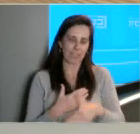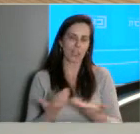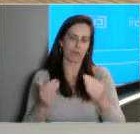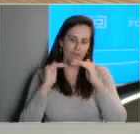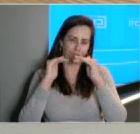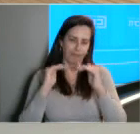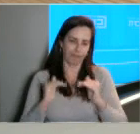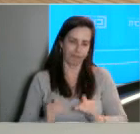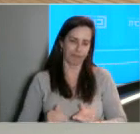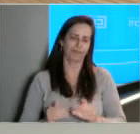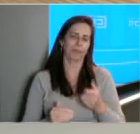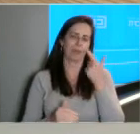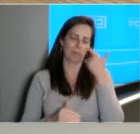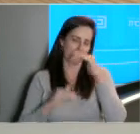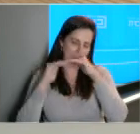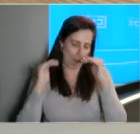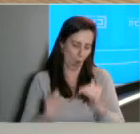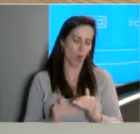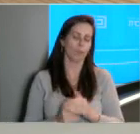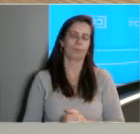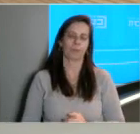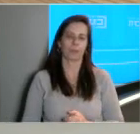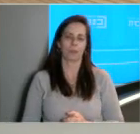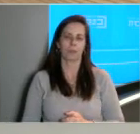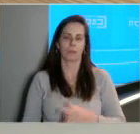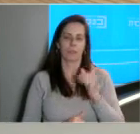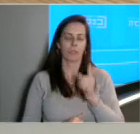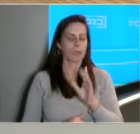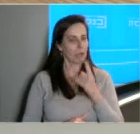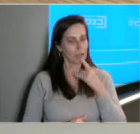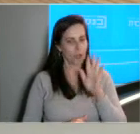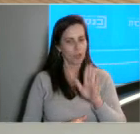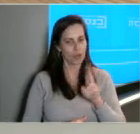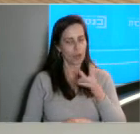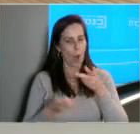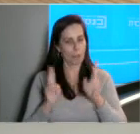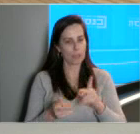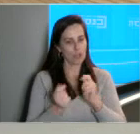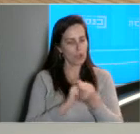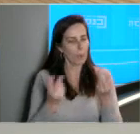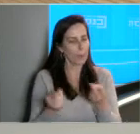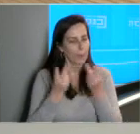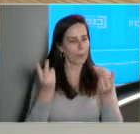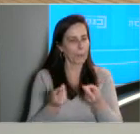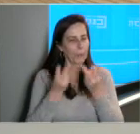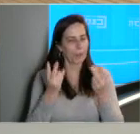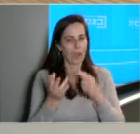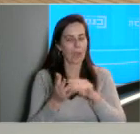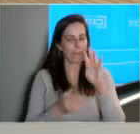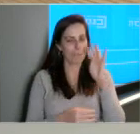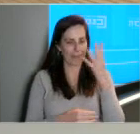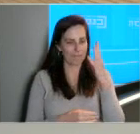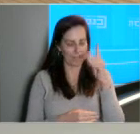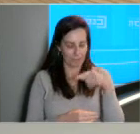של דבר, תוצאות האמת מראות תוצאה קצת שונה. צריך גם לסייג ולומר שיש עוד אופציה לשינויים קלים מאוד, כי רק ביום